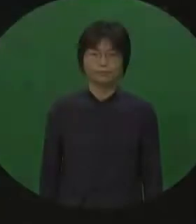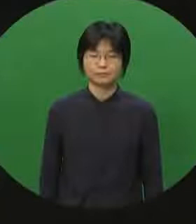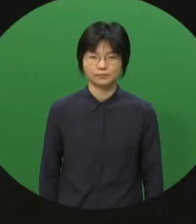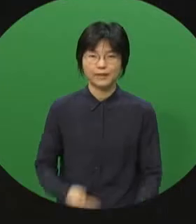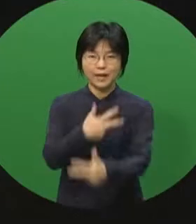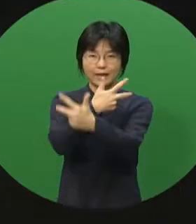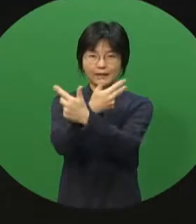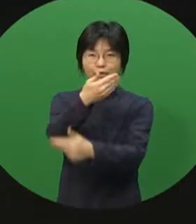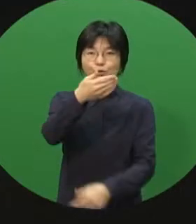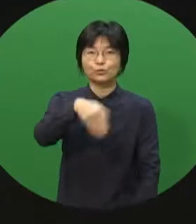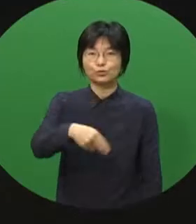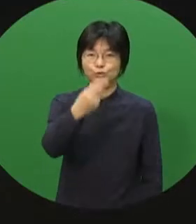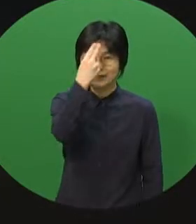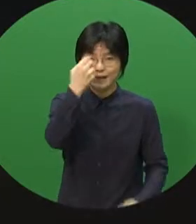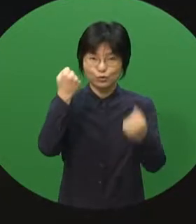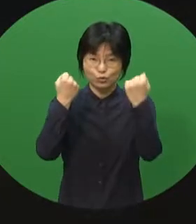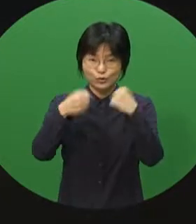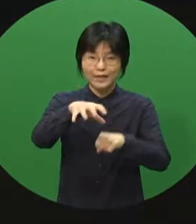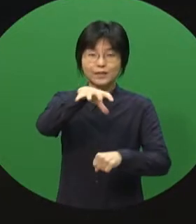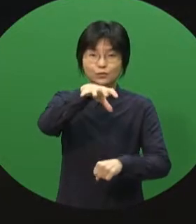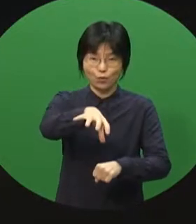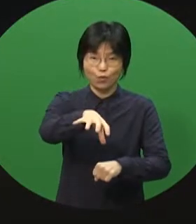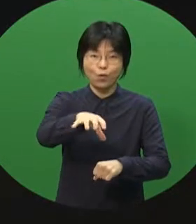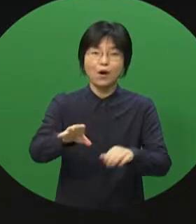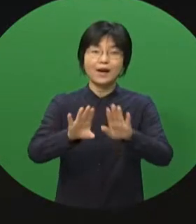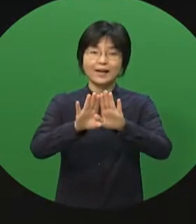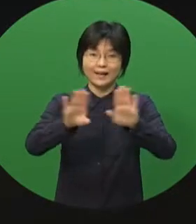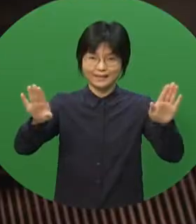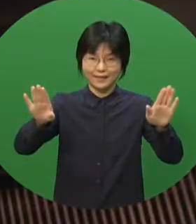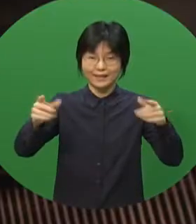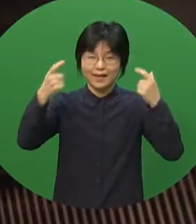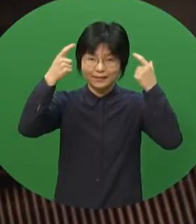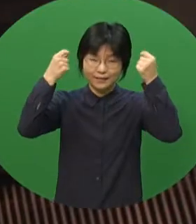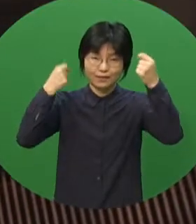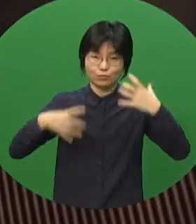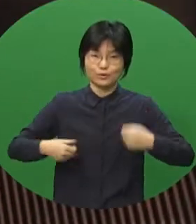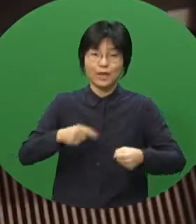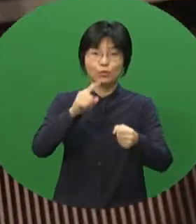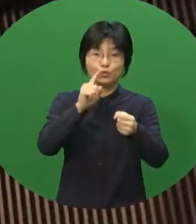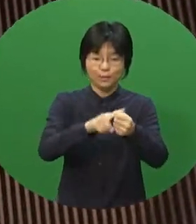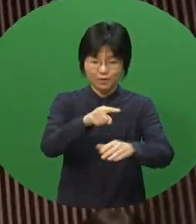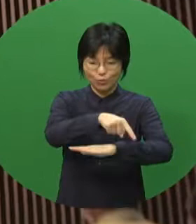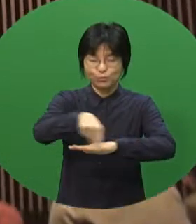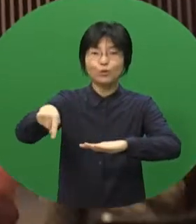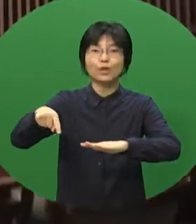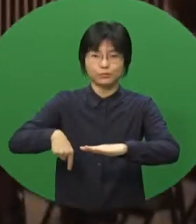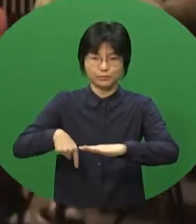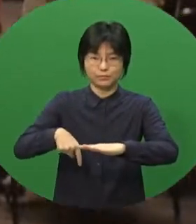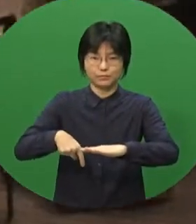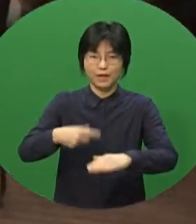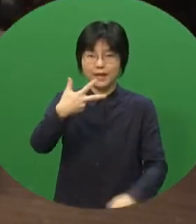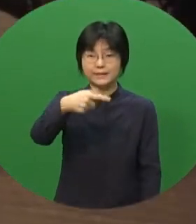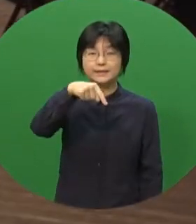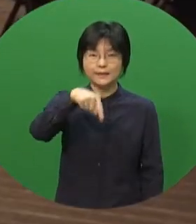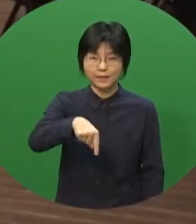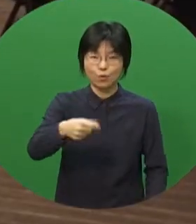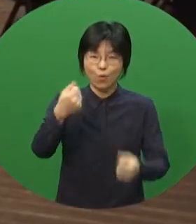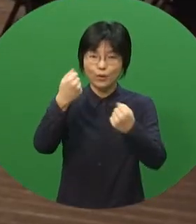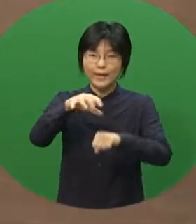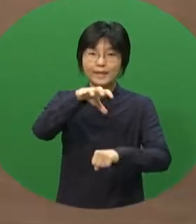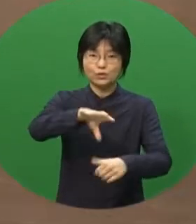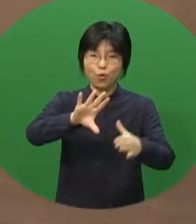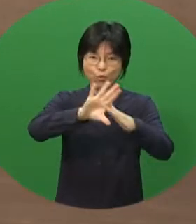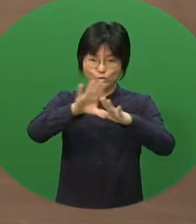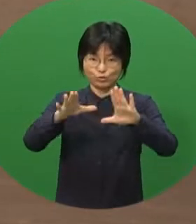北九州芸術劇場が開催している大学生のためのプログラムです。北九州市での劇場文化を育むため